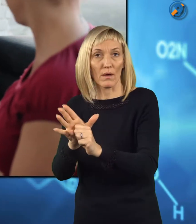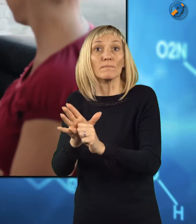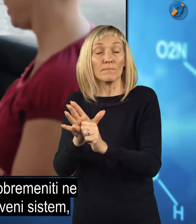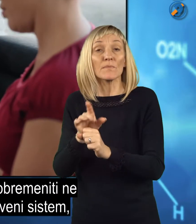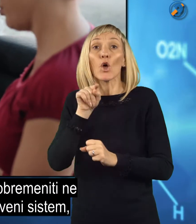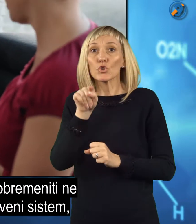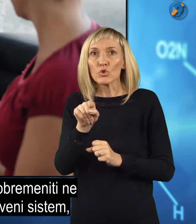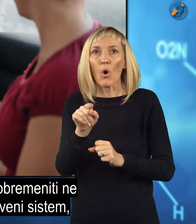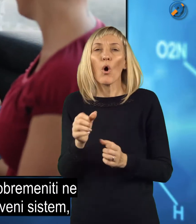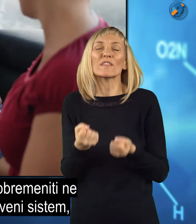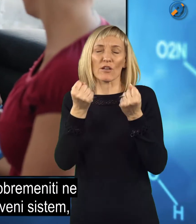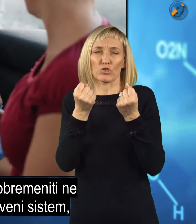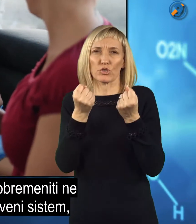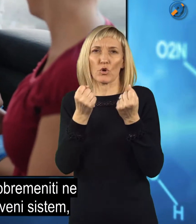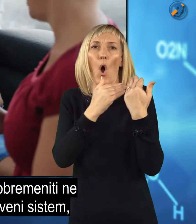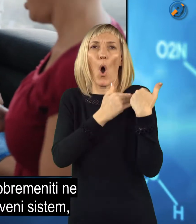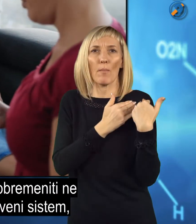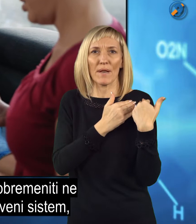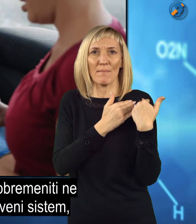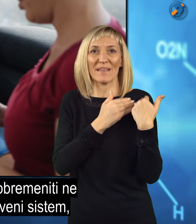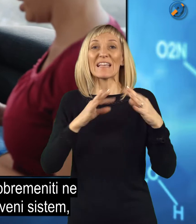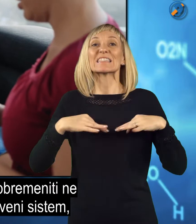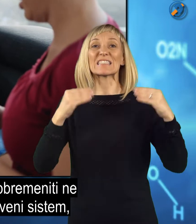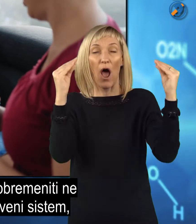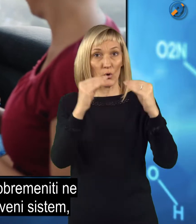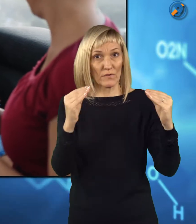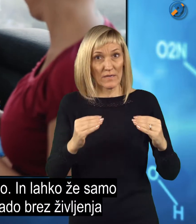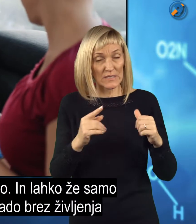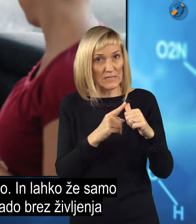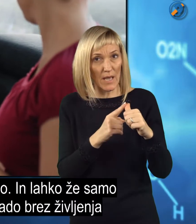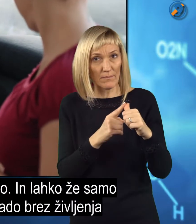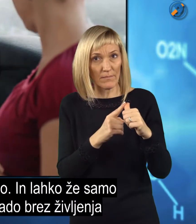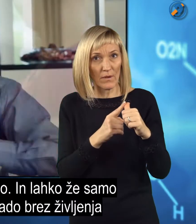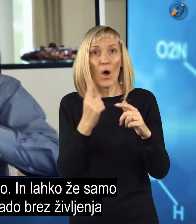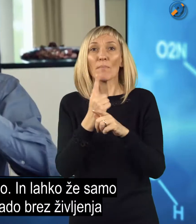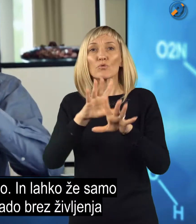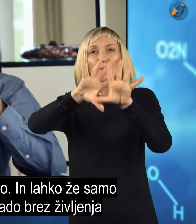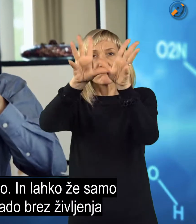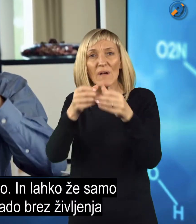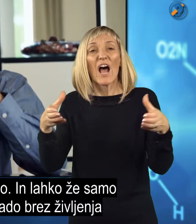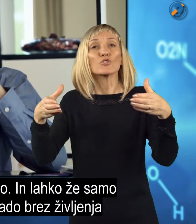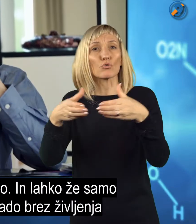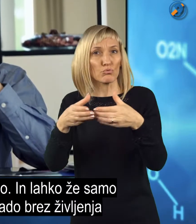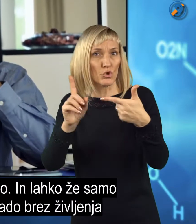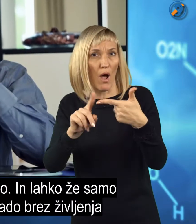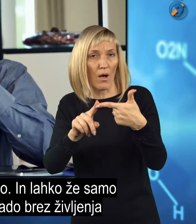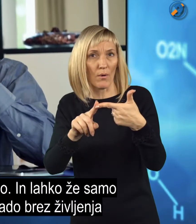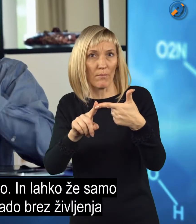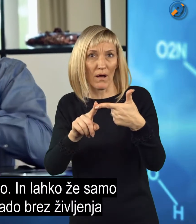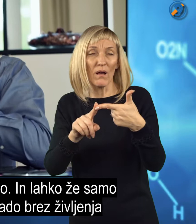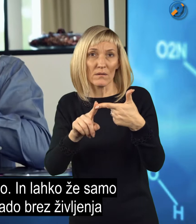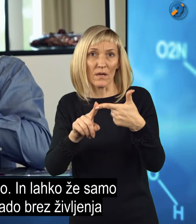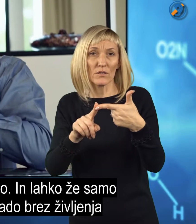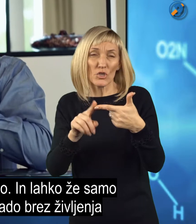COVID-19. In to zna zelo obremeniti ne samo zdravstveni sistem, ampak celotno družbo in lahko že samo